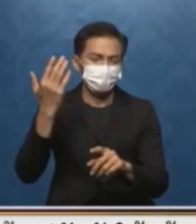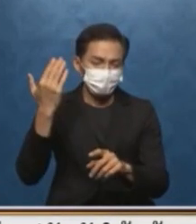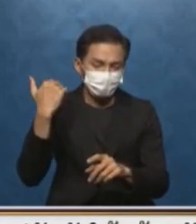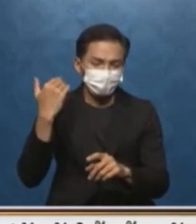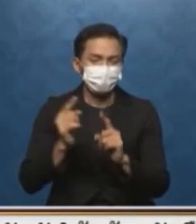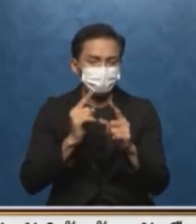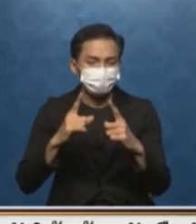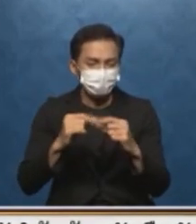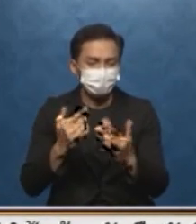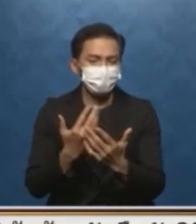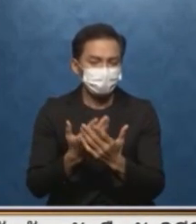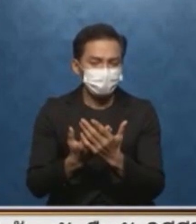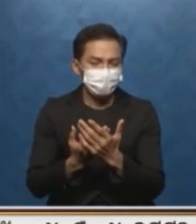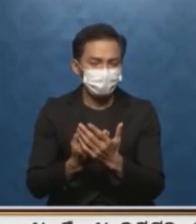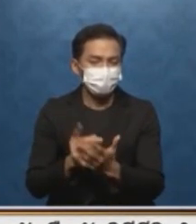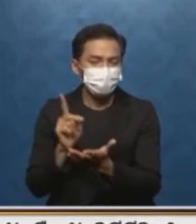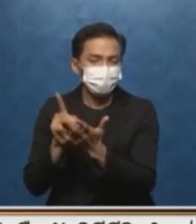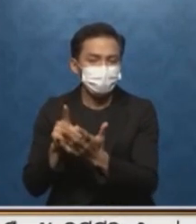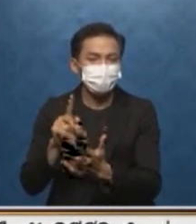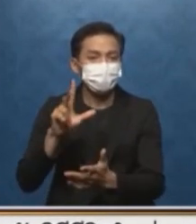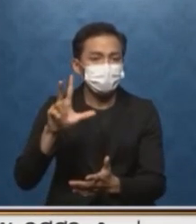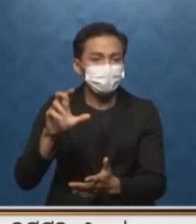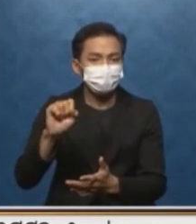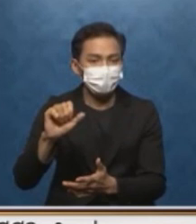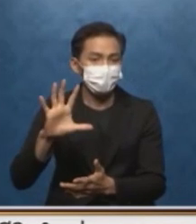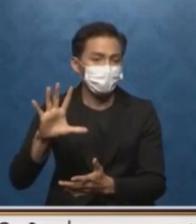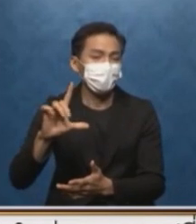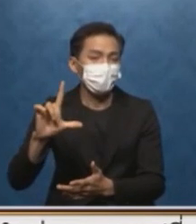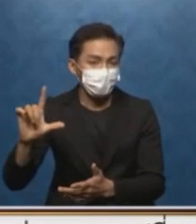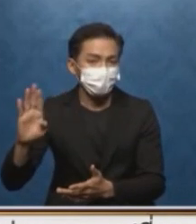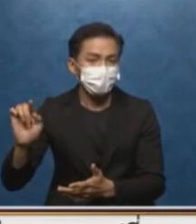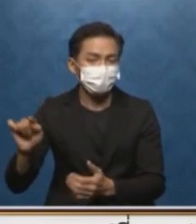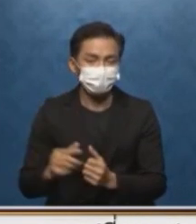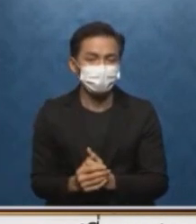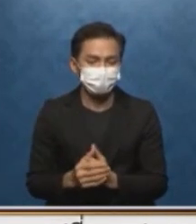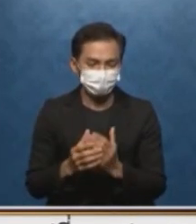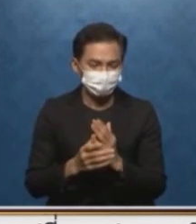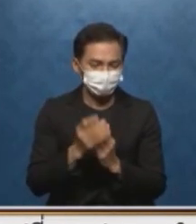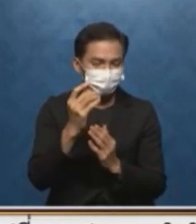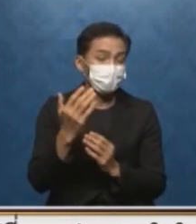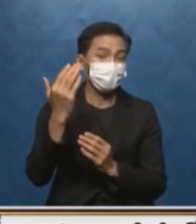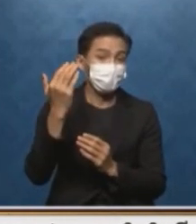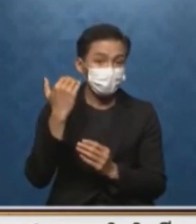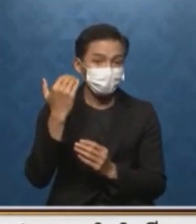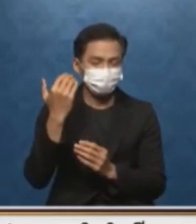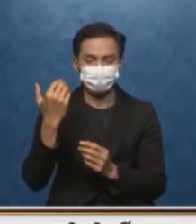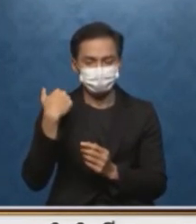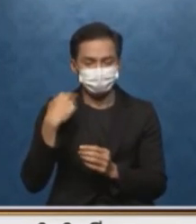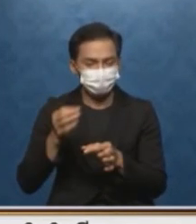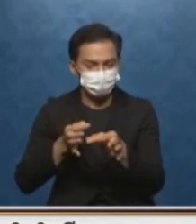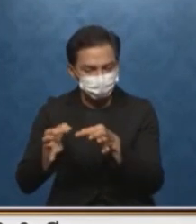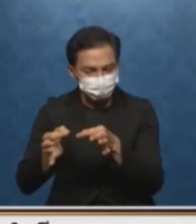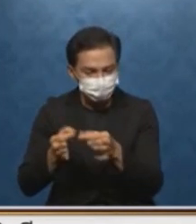กู้ 350 ล้านบาทนะคะอาทิตย์ที่แล้วเราก็มีการอภิปรายงบประม